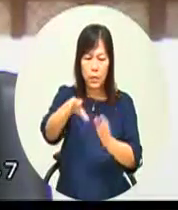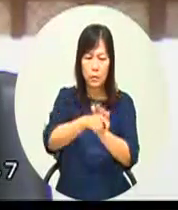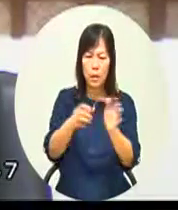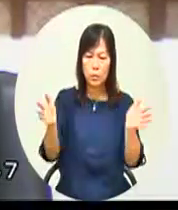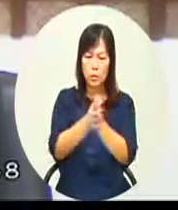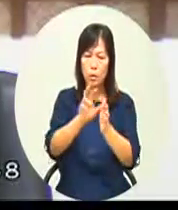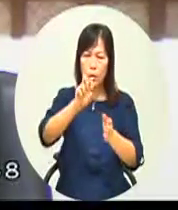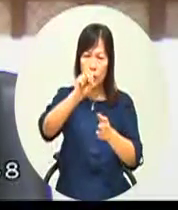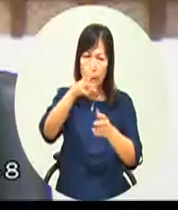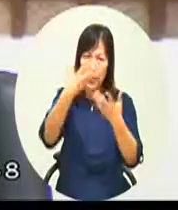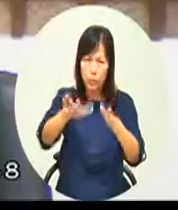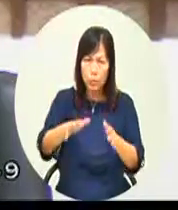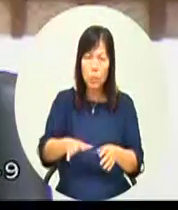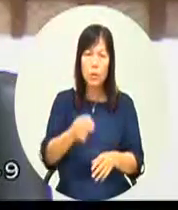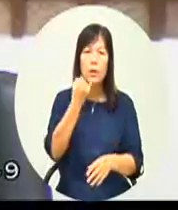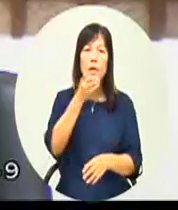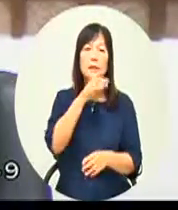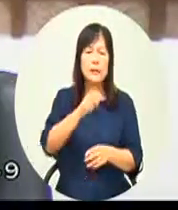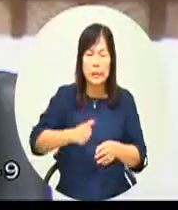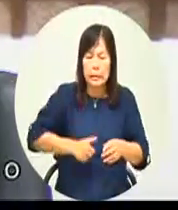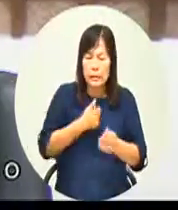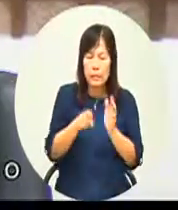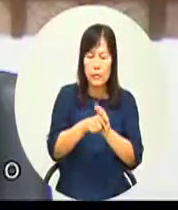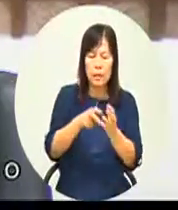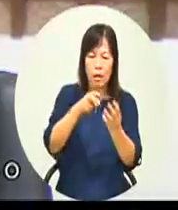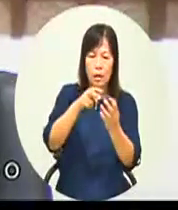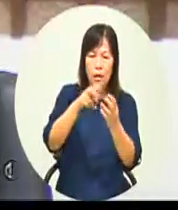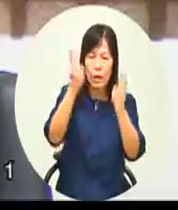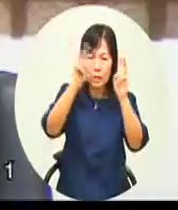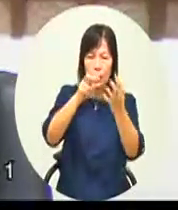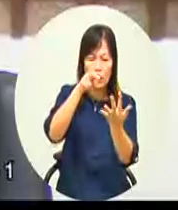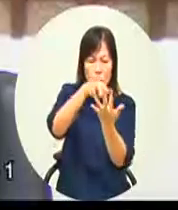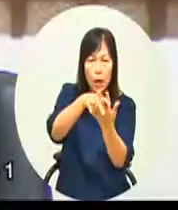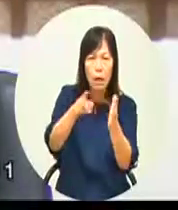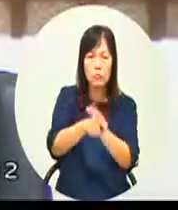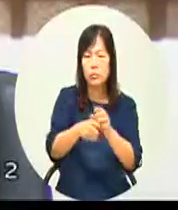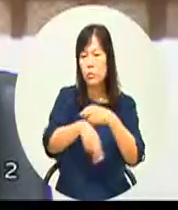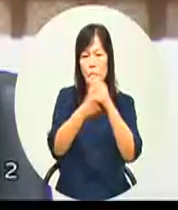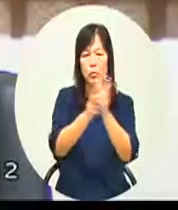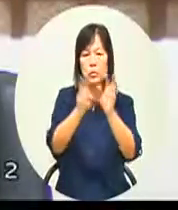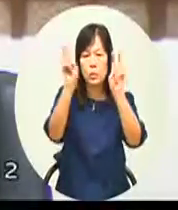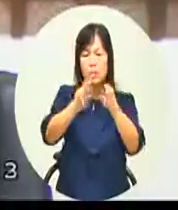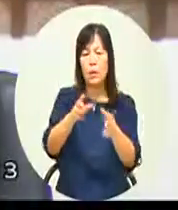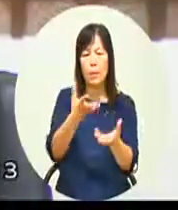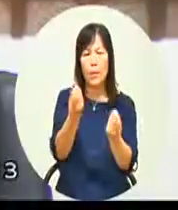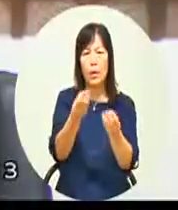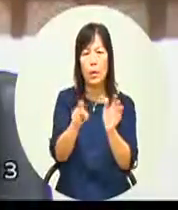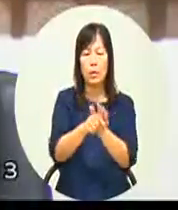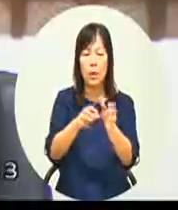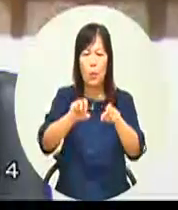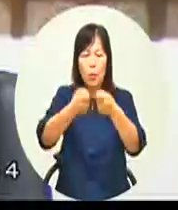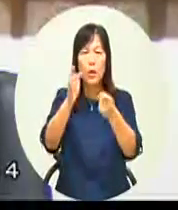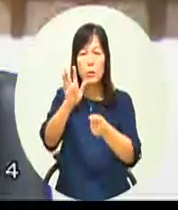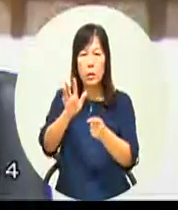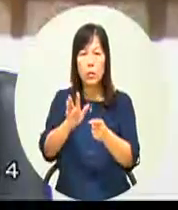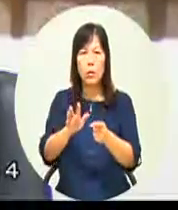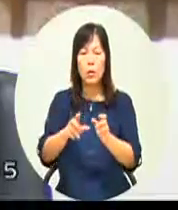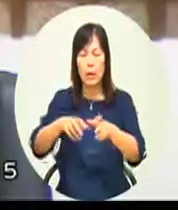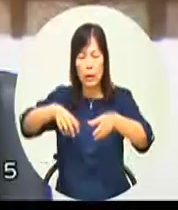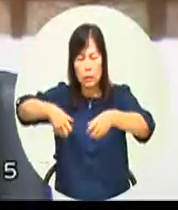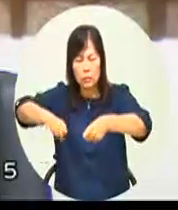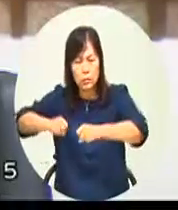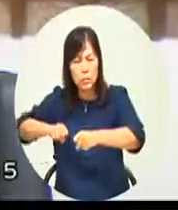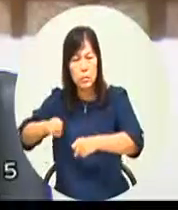200多个，但是你如果真的要去给他插电的时候，通常都是没电的，都是怕的。所以这个电动机车，我觉